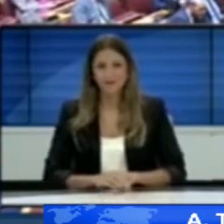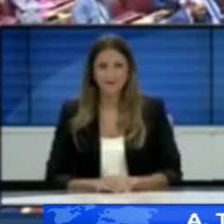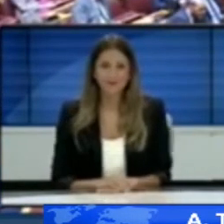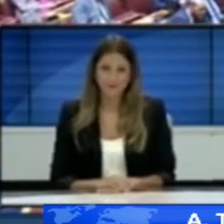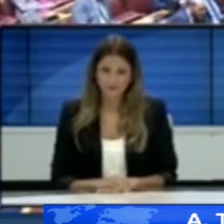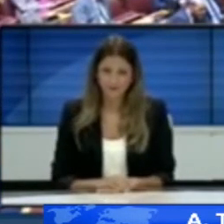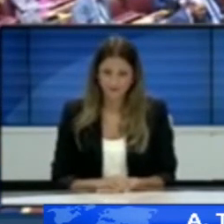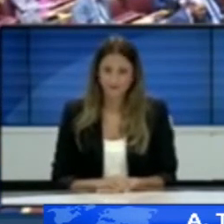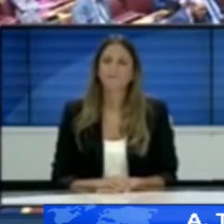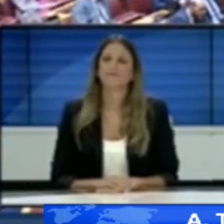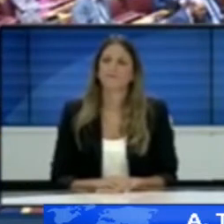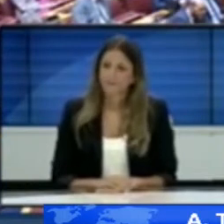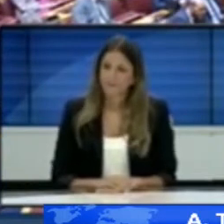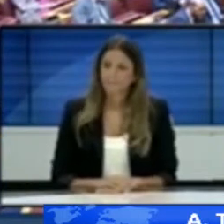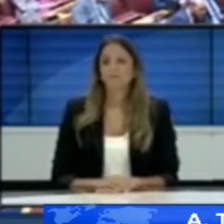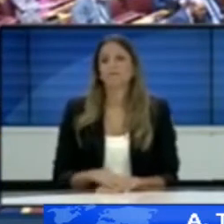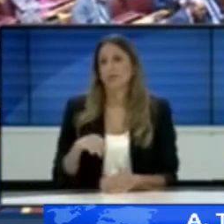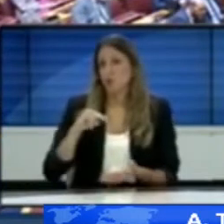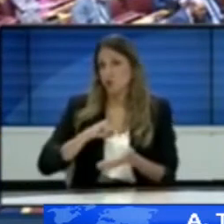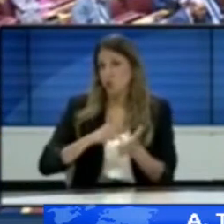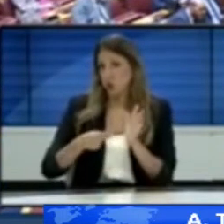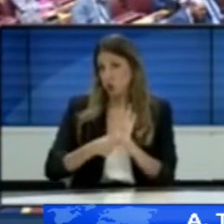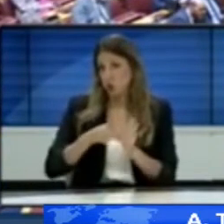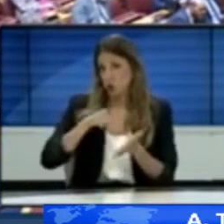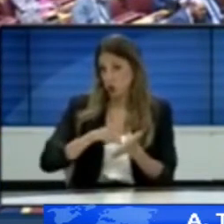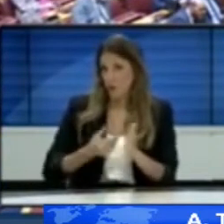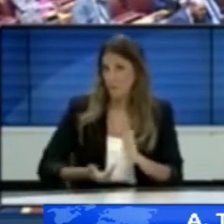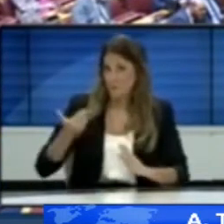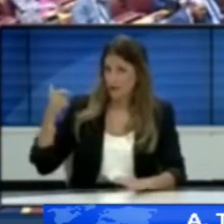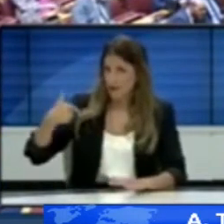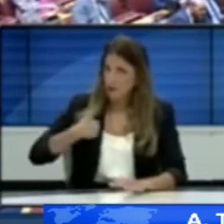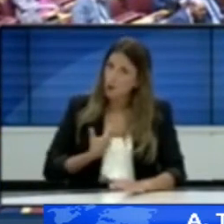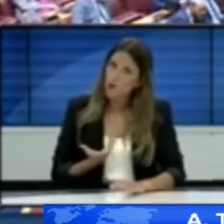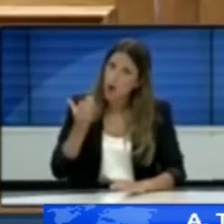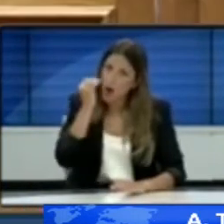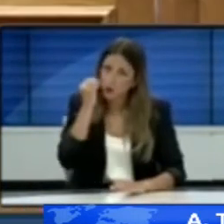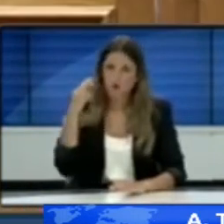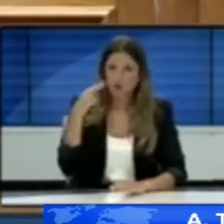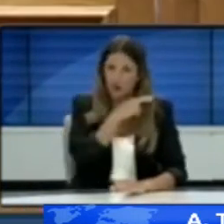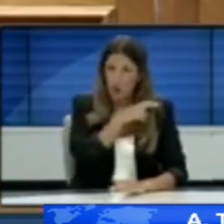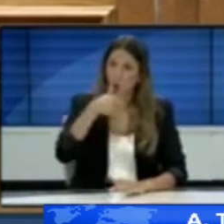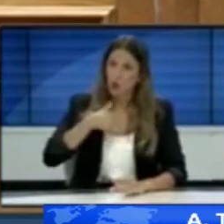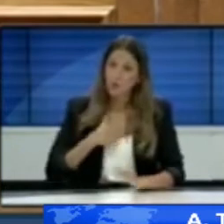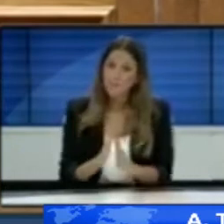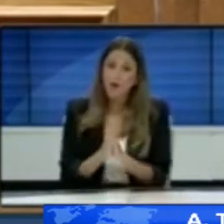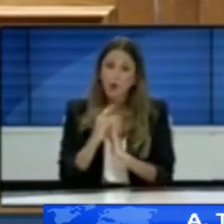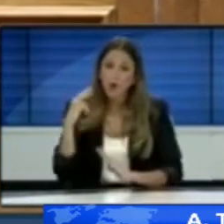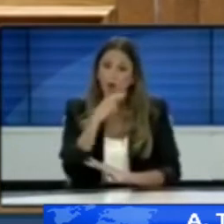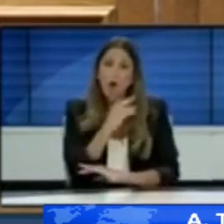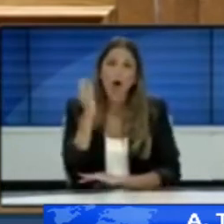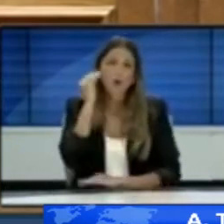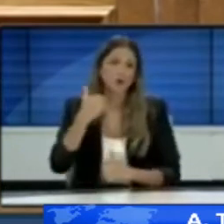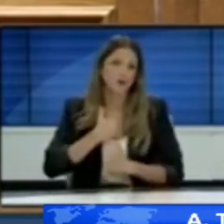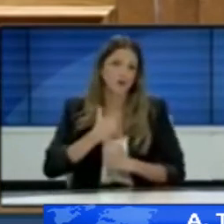Σας ακούσαμε με προσοχή. Ακούστε με κι εσείς αν έχετε την καλοσύνη και την αντοχή. Έλεγα λοιπόν